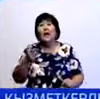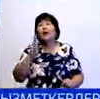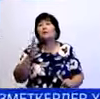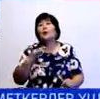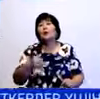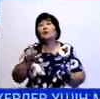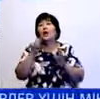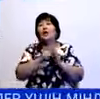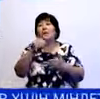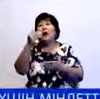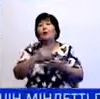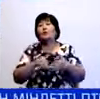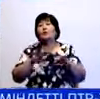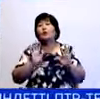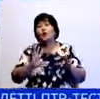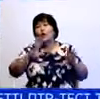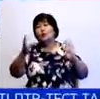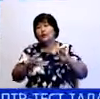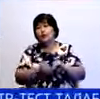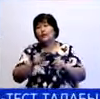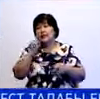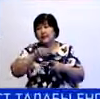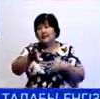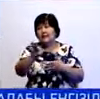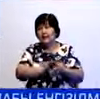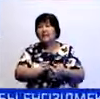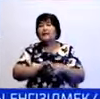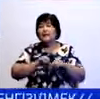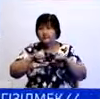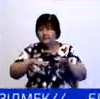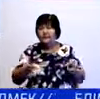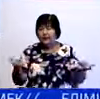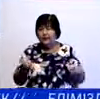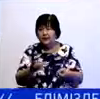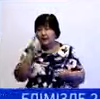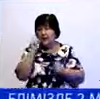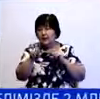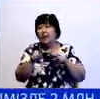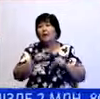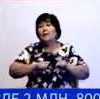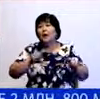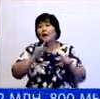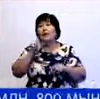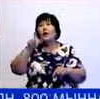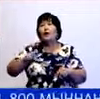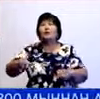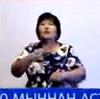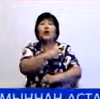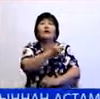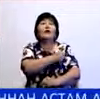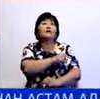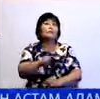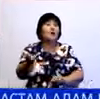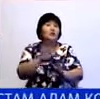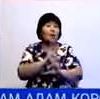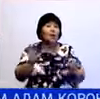Қонысбекұлы мониторинг жүргізіп қана қоймай, түйткілді тез арада тарқатуды тапсырды. Мұнан соң аппарат мәжілісінде тұрғындарды вакцинациялау барысы сөз